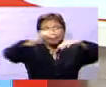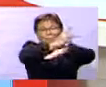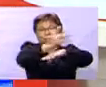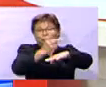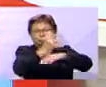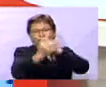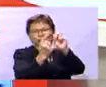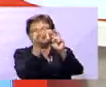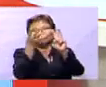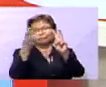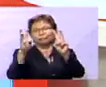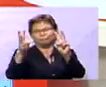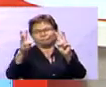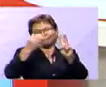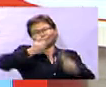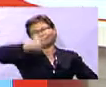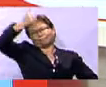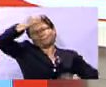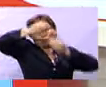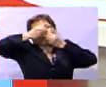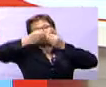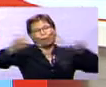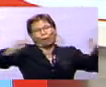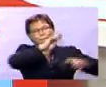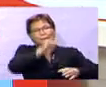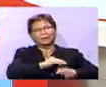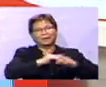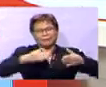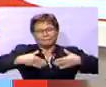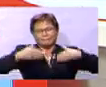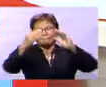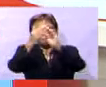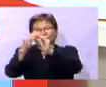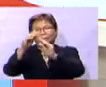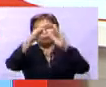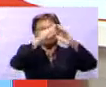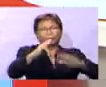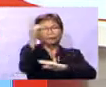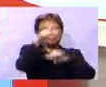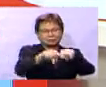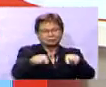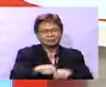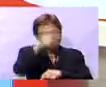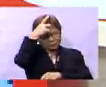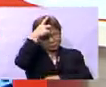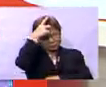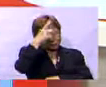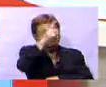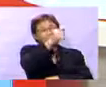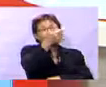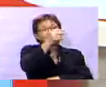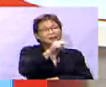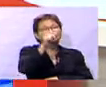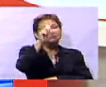kebangsaan 2016. Ia diumum Menteri Kesejahteraan Bandar, Perumahan dan Kerajaan Tempatan Tan Sri